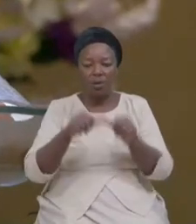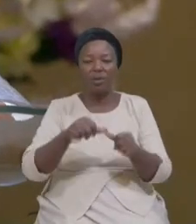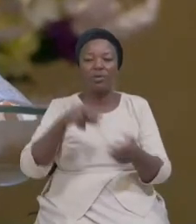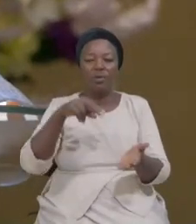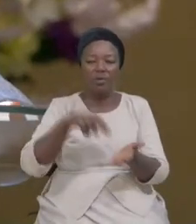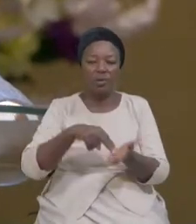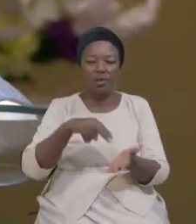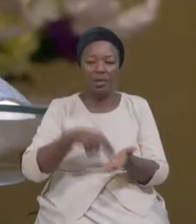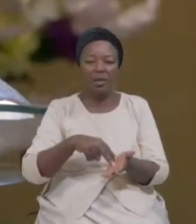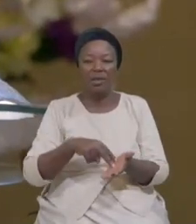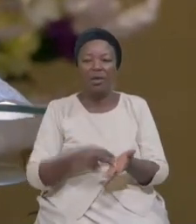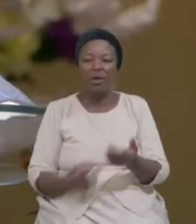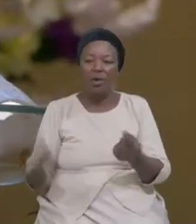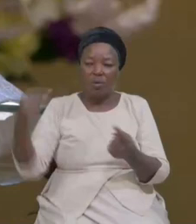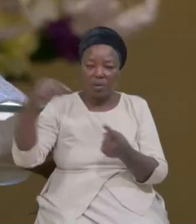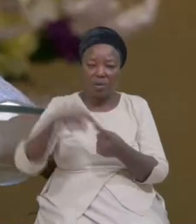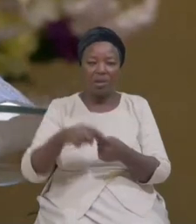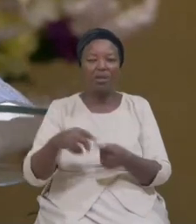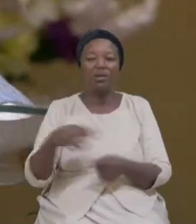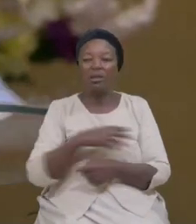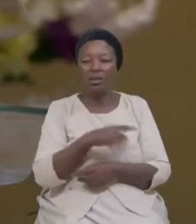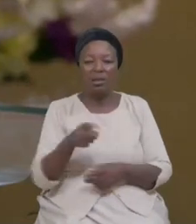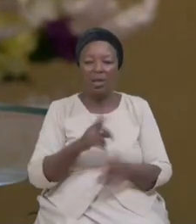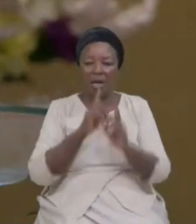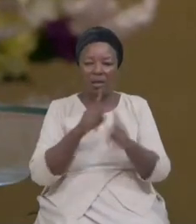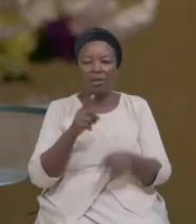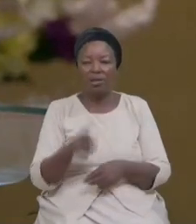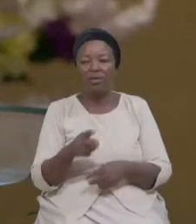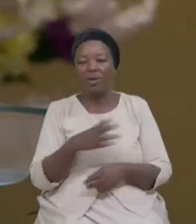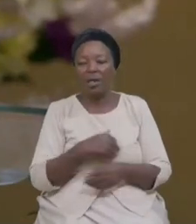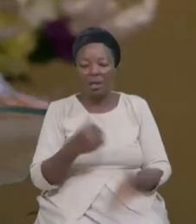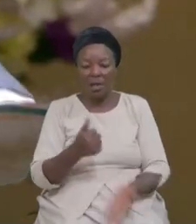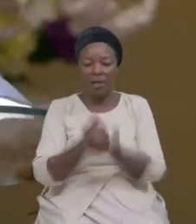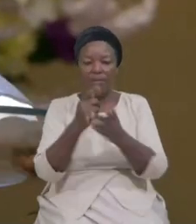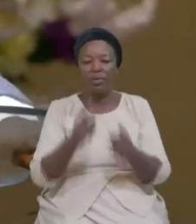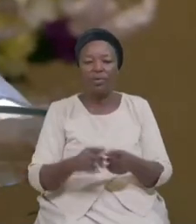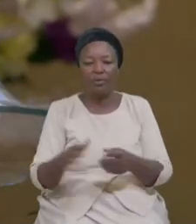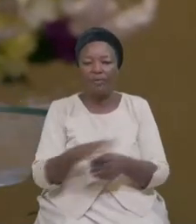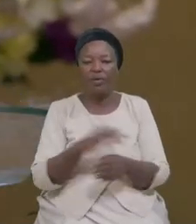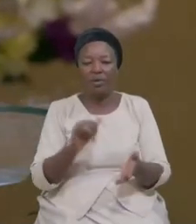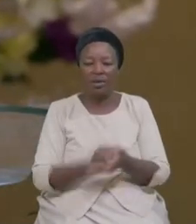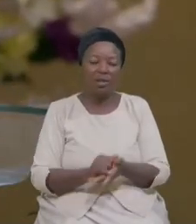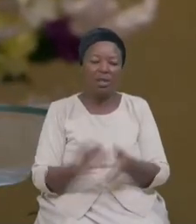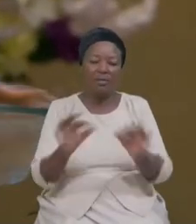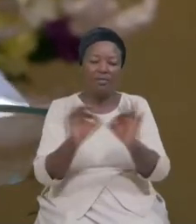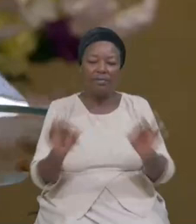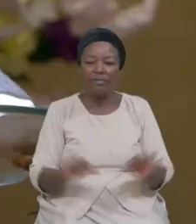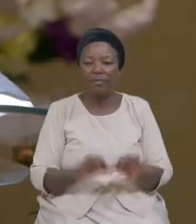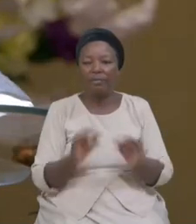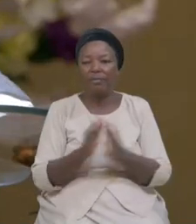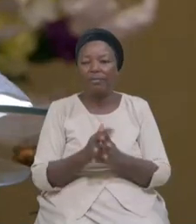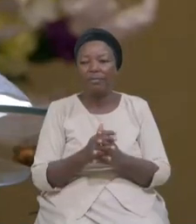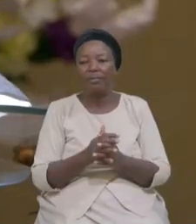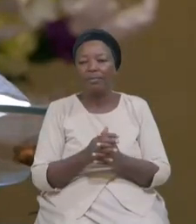s'occupent de ceux qui ont levé les mains. Aidez-les, s'il vous plaît. Et ceux qui ne savent pas écrire, aidez-les